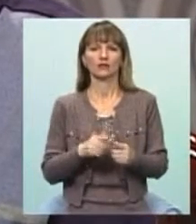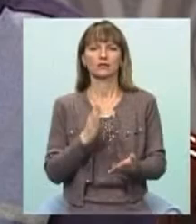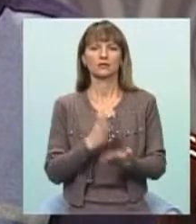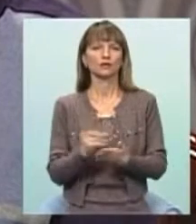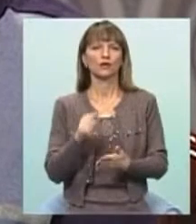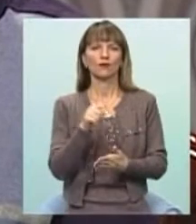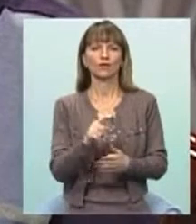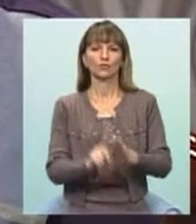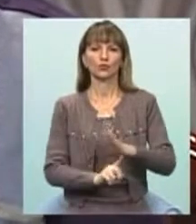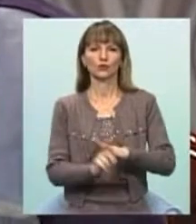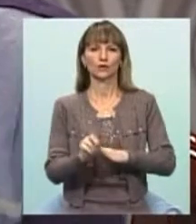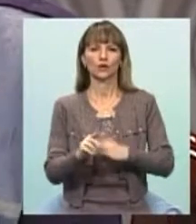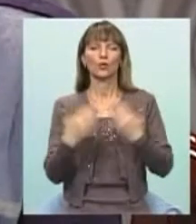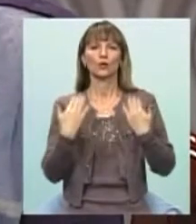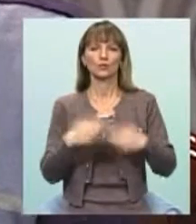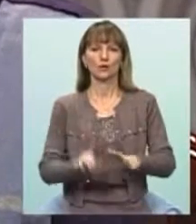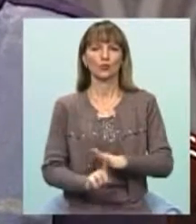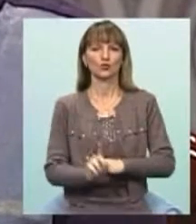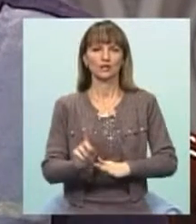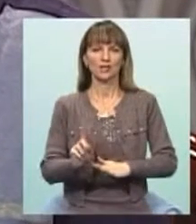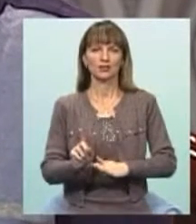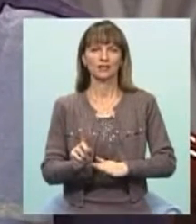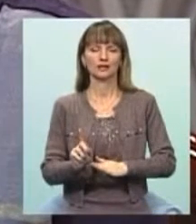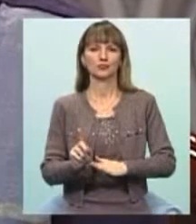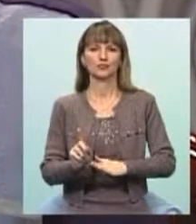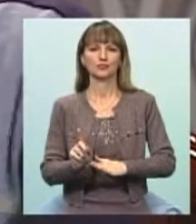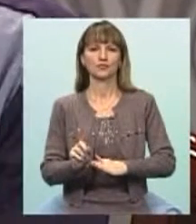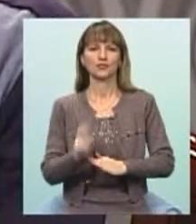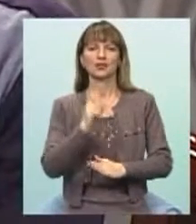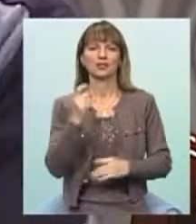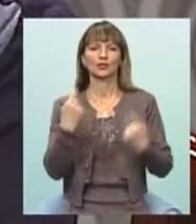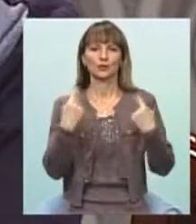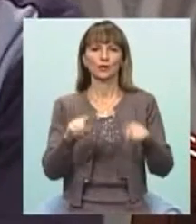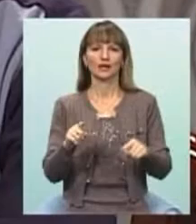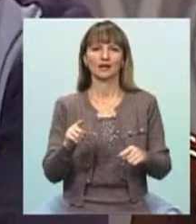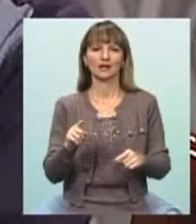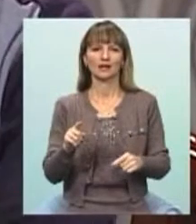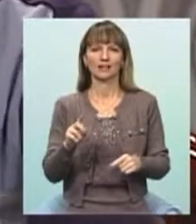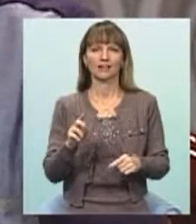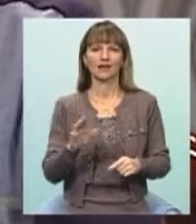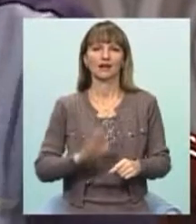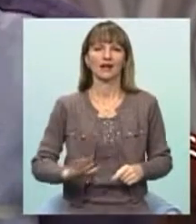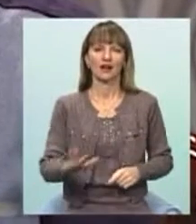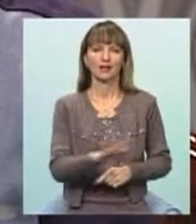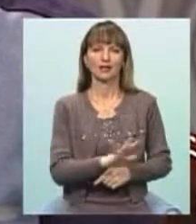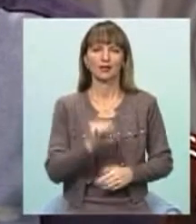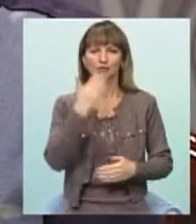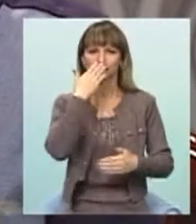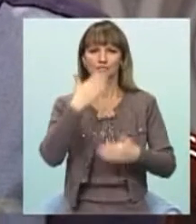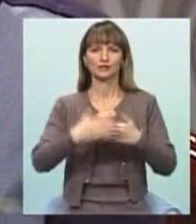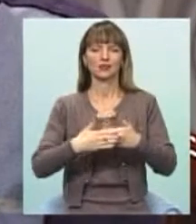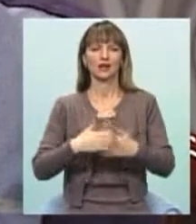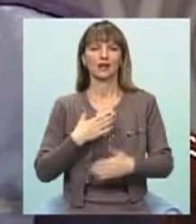вона спочатку вже почалася з іншої країни і підійшла до